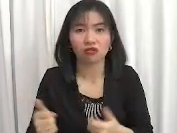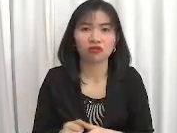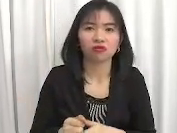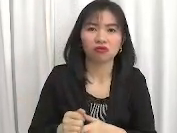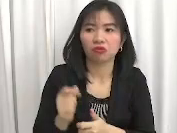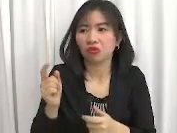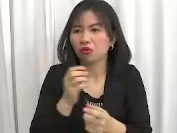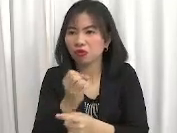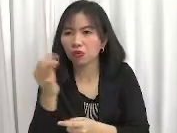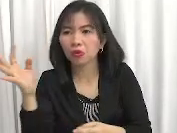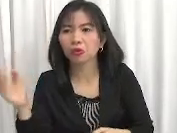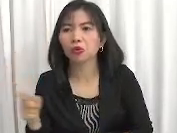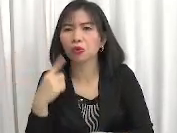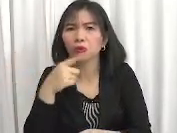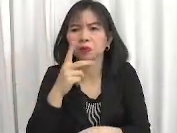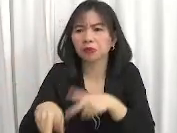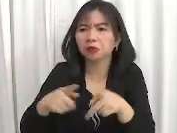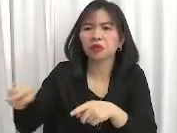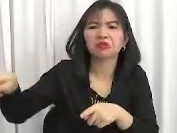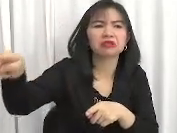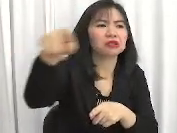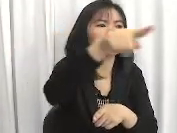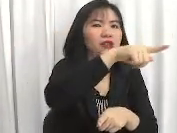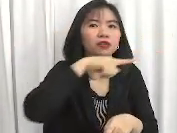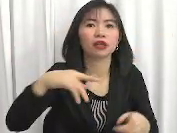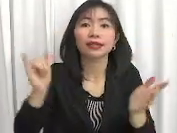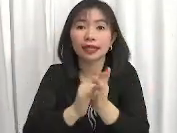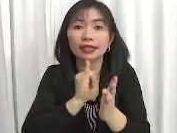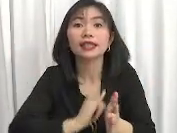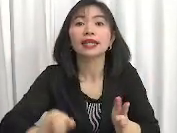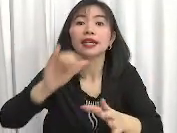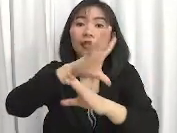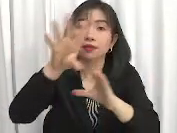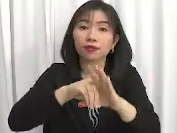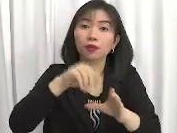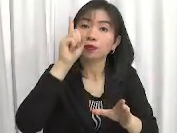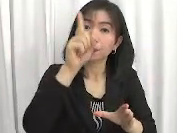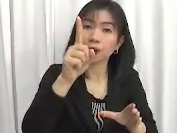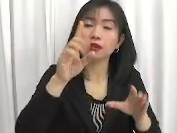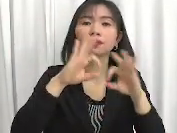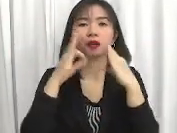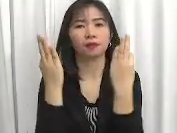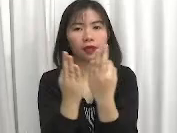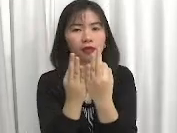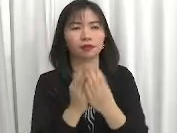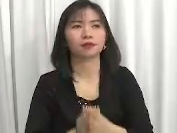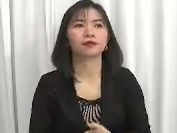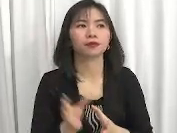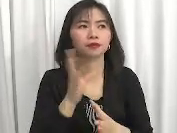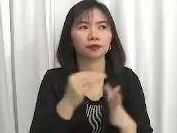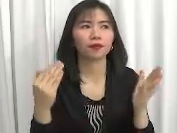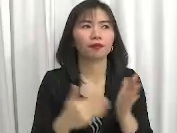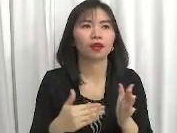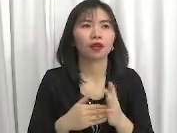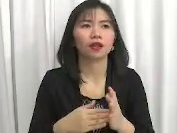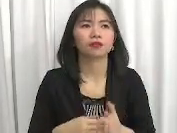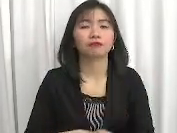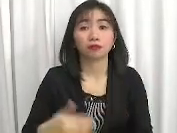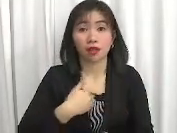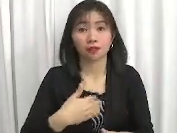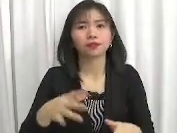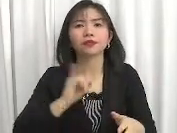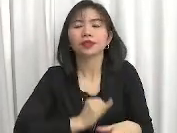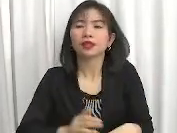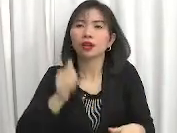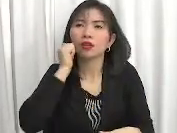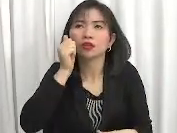kalsada ay nagmula yan sa isang pamilya. No? Amen. So, isipin, lagi ko nga pinapasalamat sa